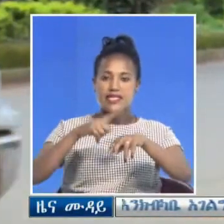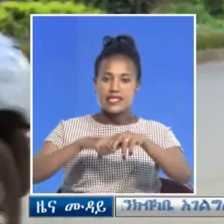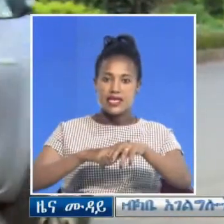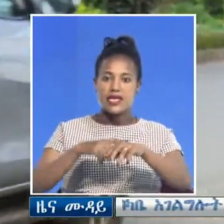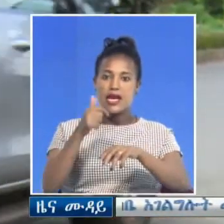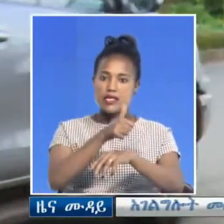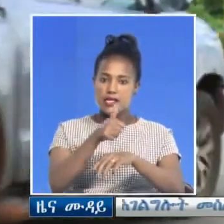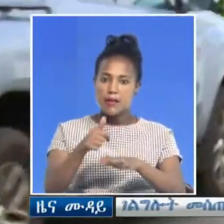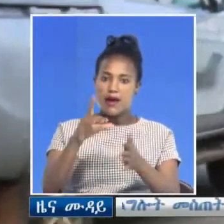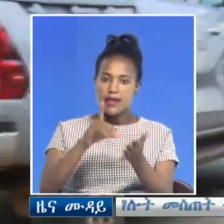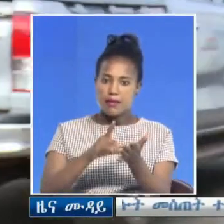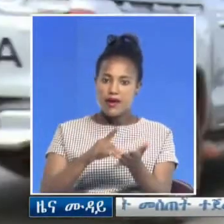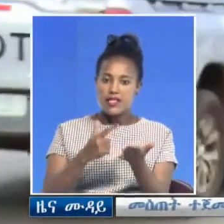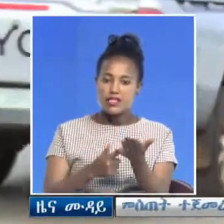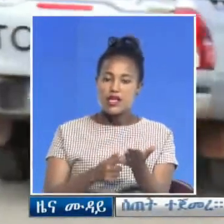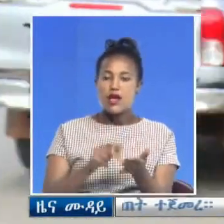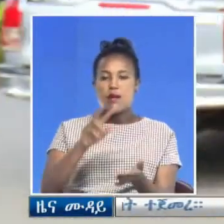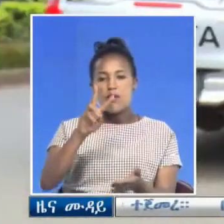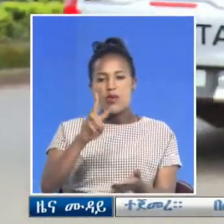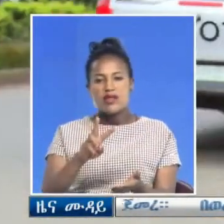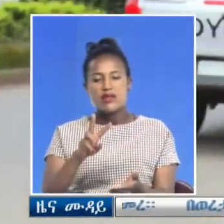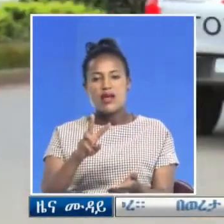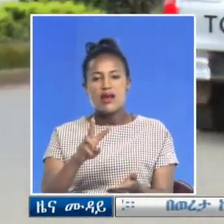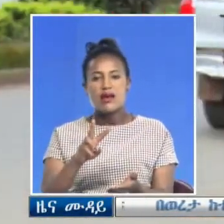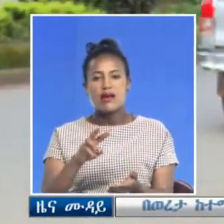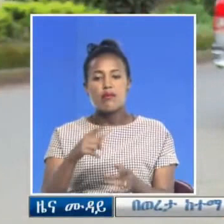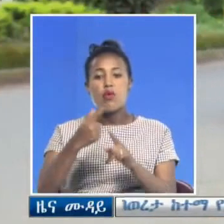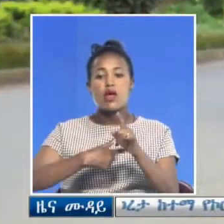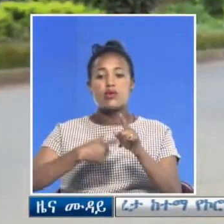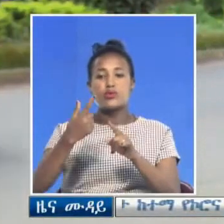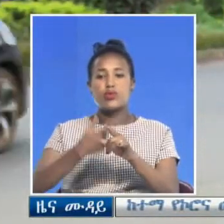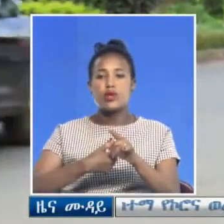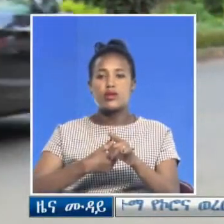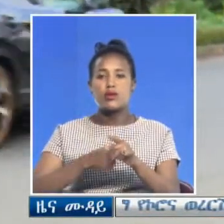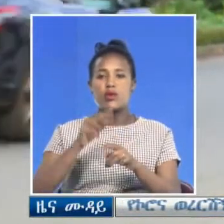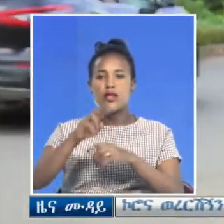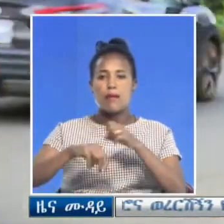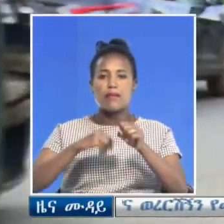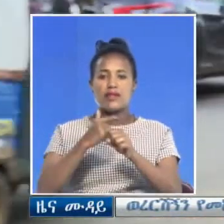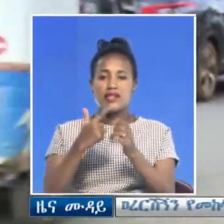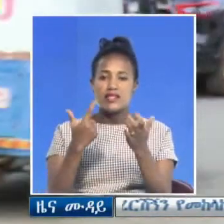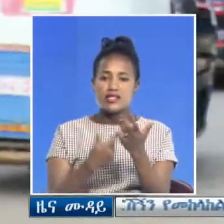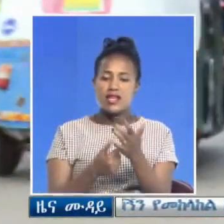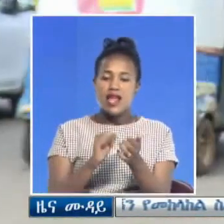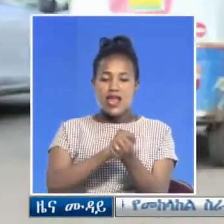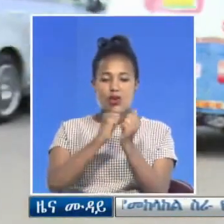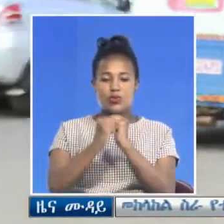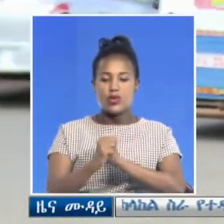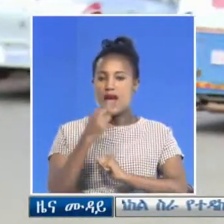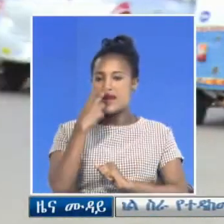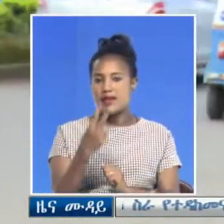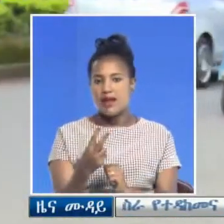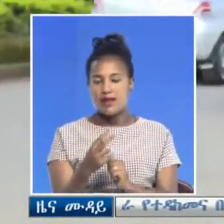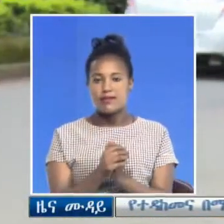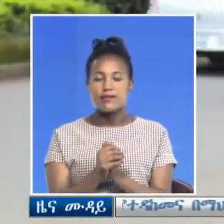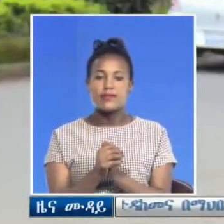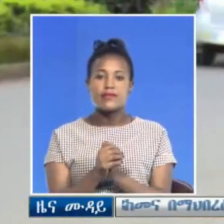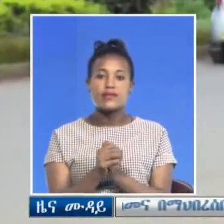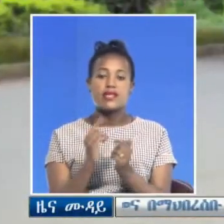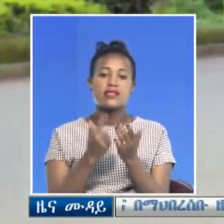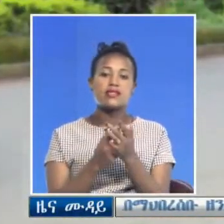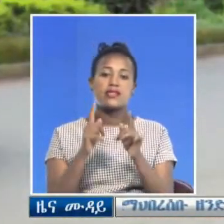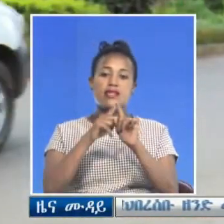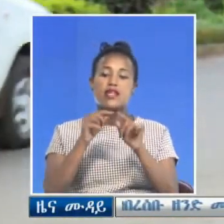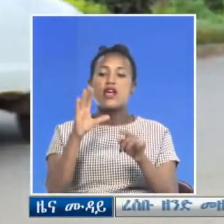የአዲስ አበባ ከተማ እንደዚህ በሁለትና በወራቶችና በሁለት አመት የሚሆን ለውጥ አይተናል። ከዚህ ላይ